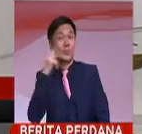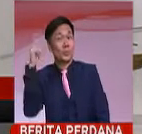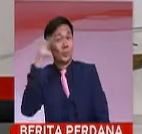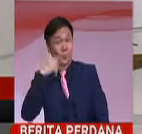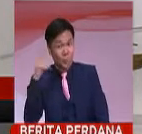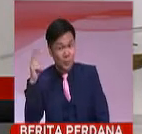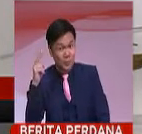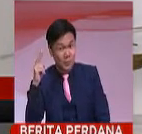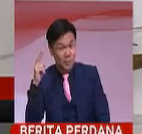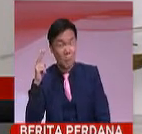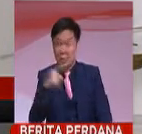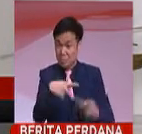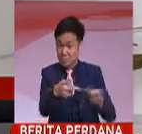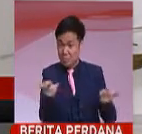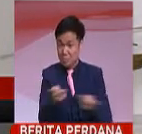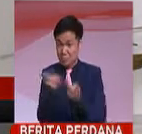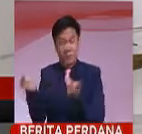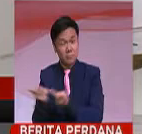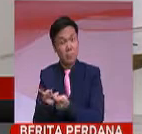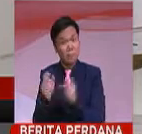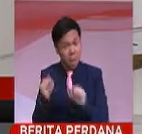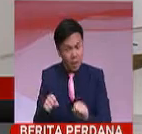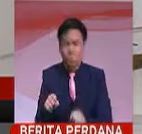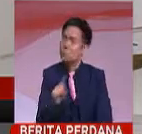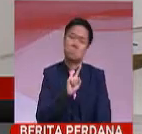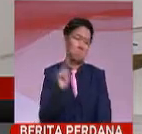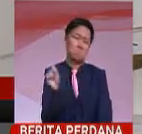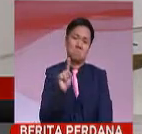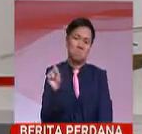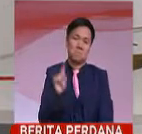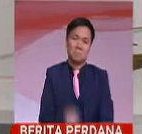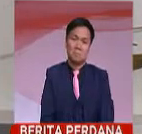kawasan kesemua kawasan adalah tidak dibenarkan.